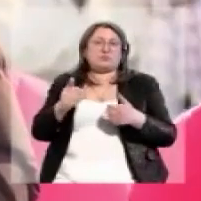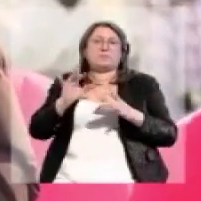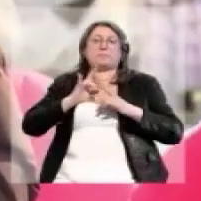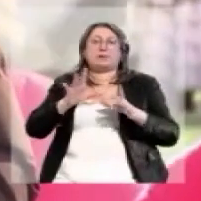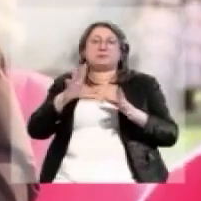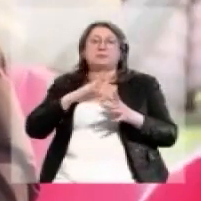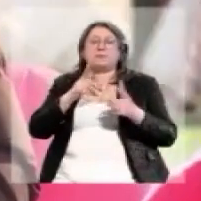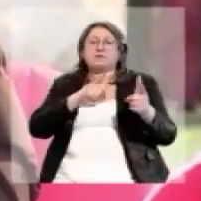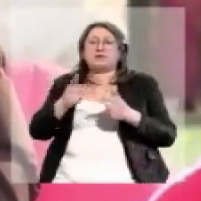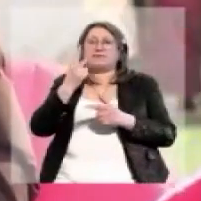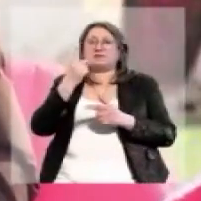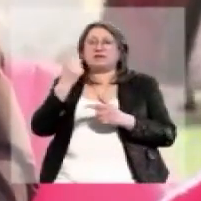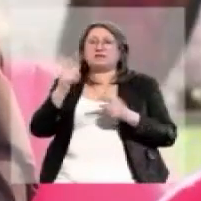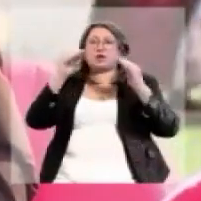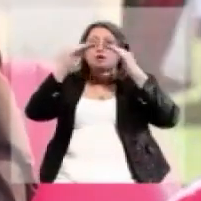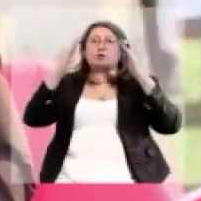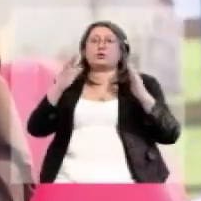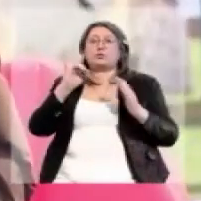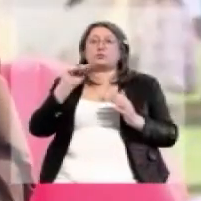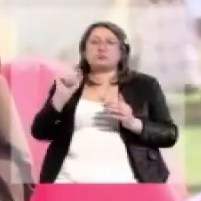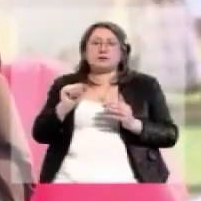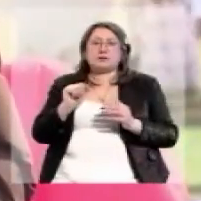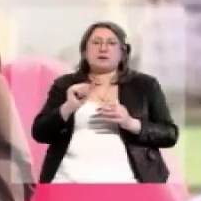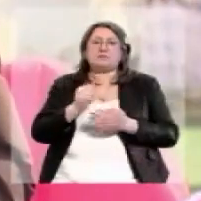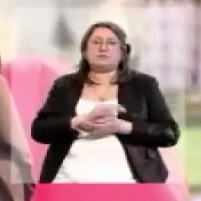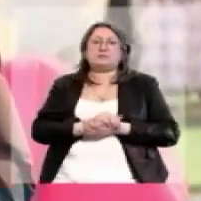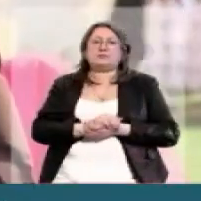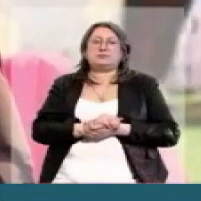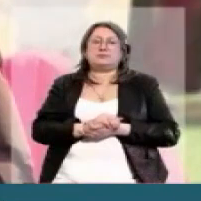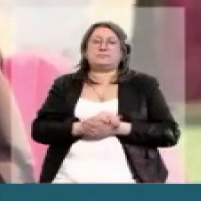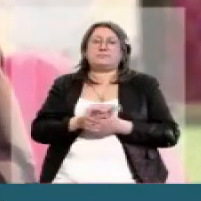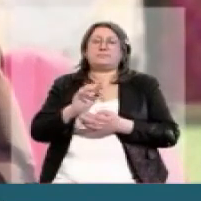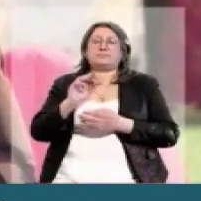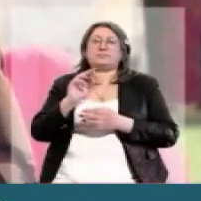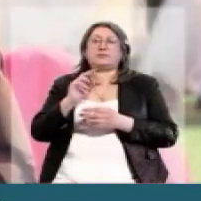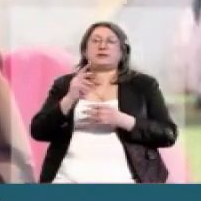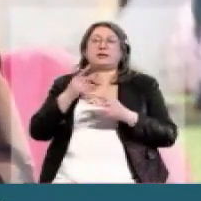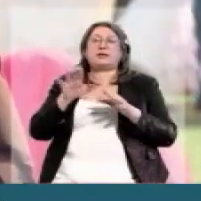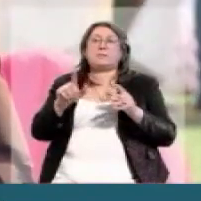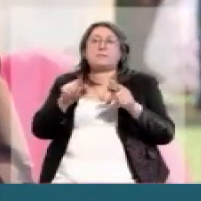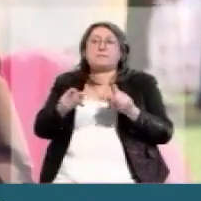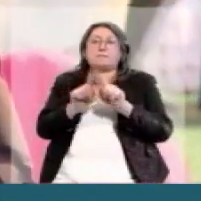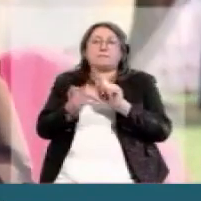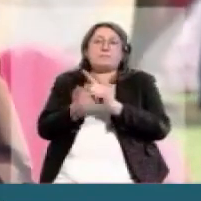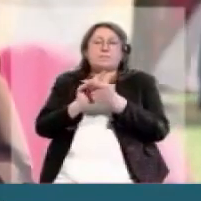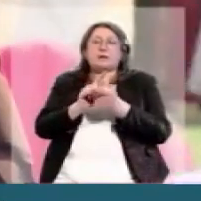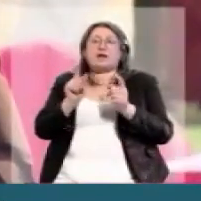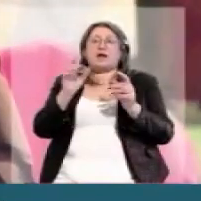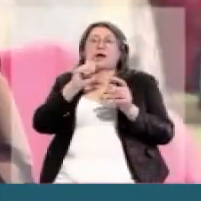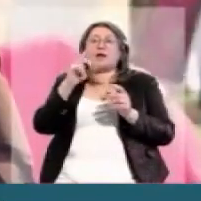Қазақ елінің тәуелсіздігімізбен бірге қайта жаңғырып, халықаралық мәртебеге ие болған бұл мейрам бүгінде елдің